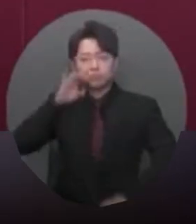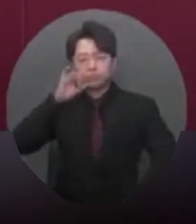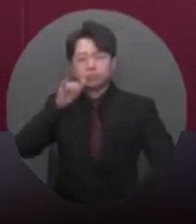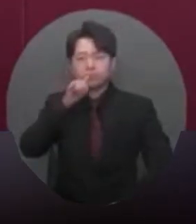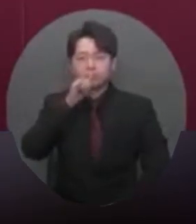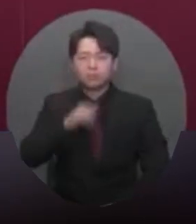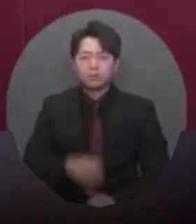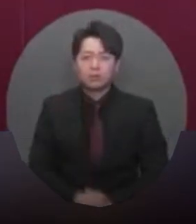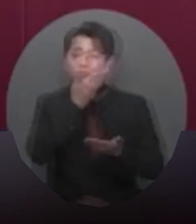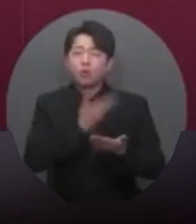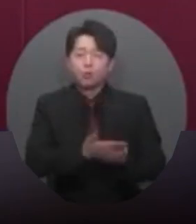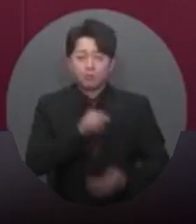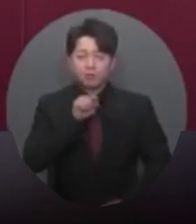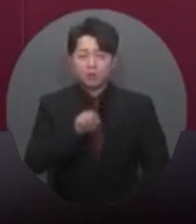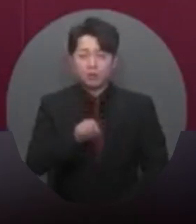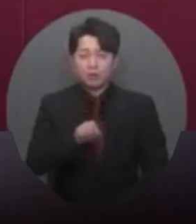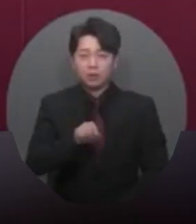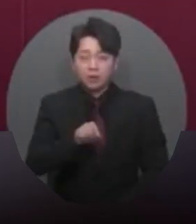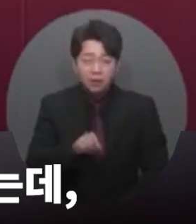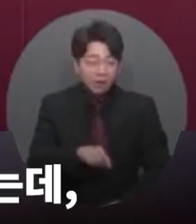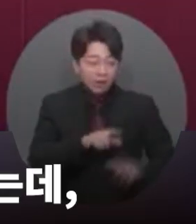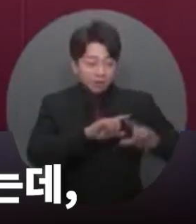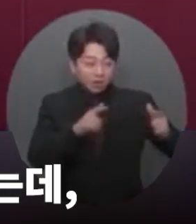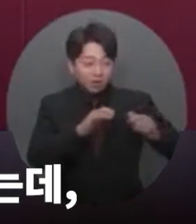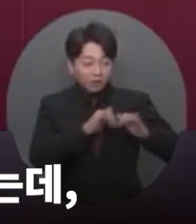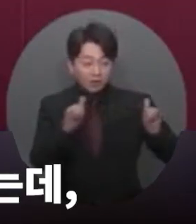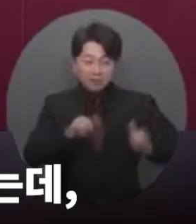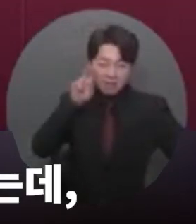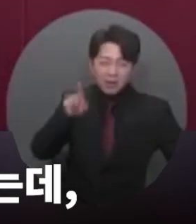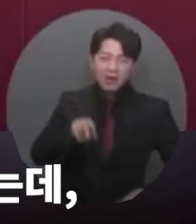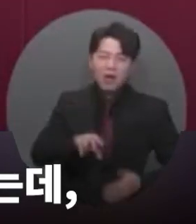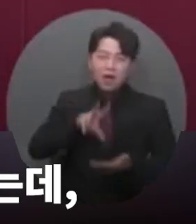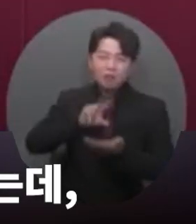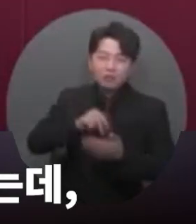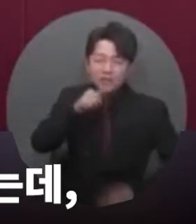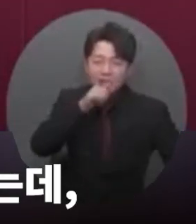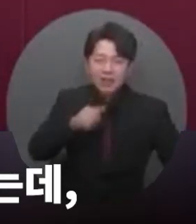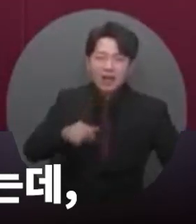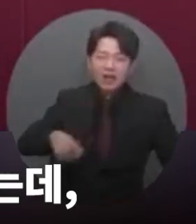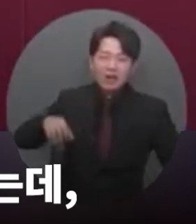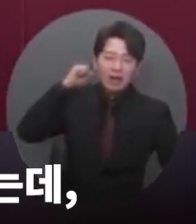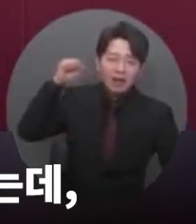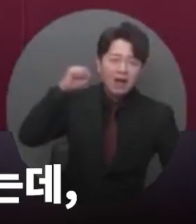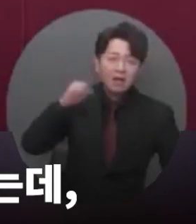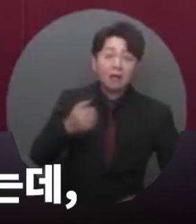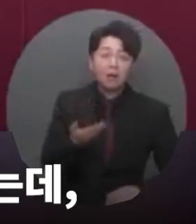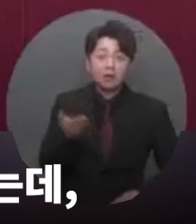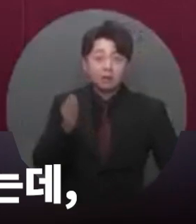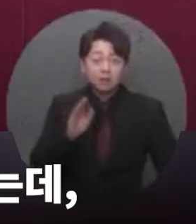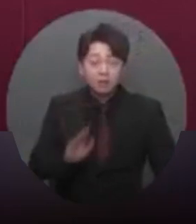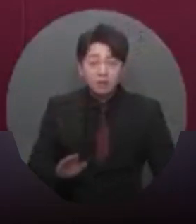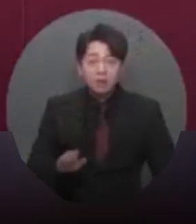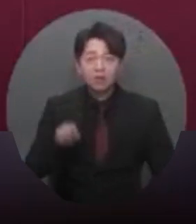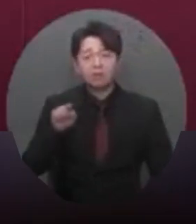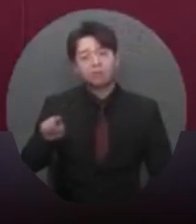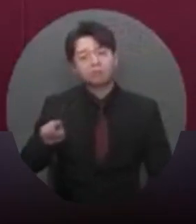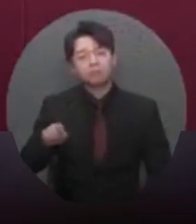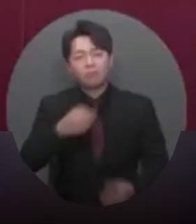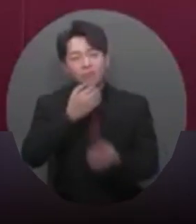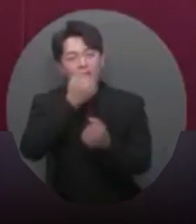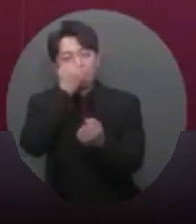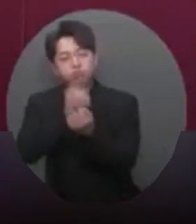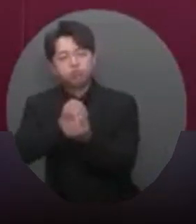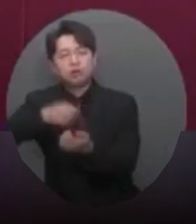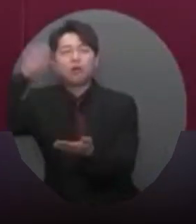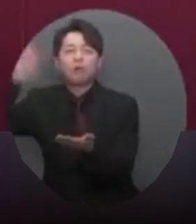안전 문제 입니다 애초에 노무현 대통령께서 뒤 메고 망에 안전 문제 때문에 동남권 신공항은 이야기를 했는데 그런데 더 위험한